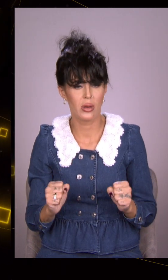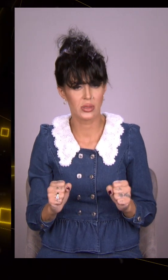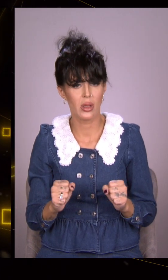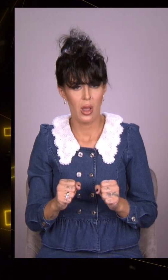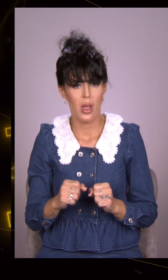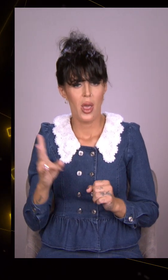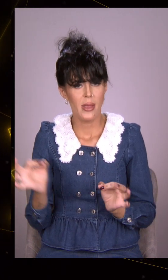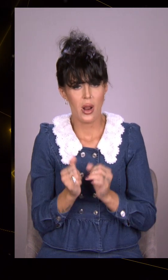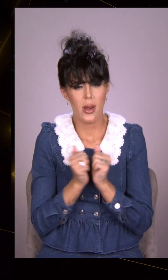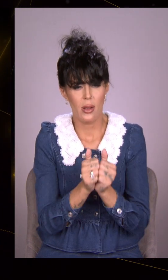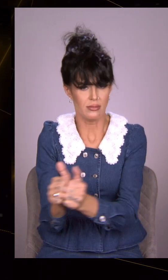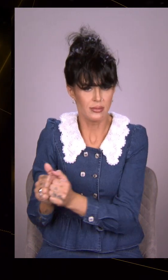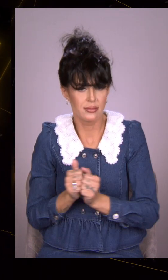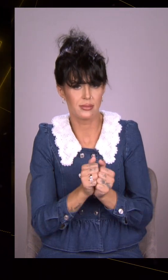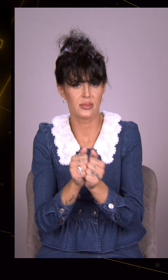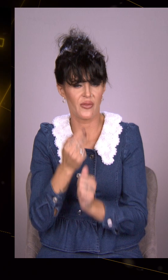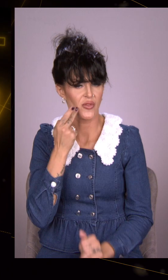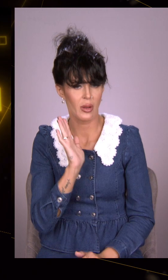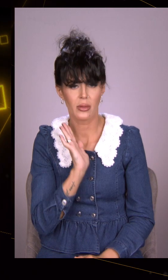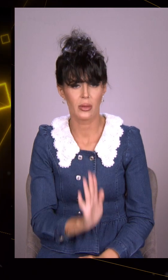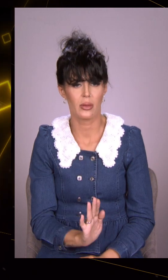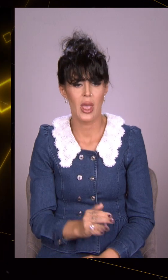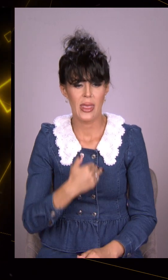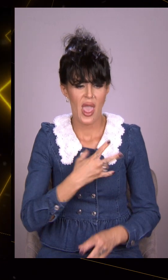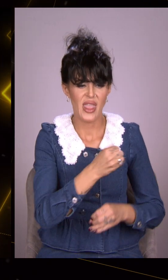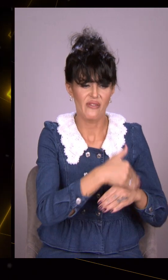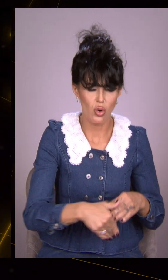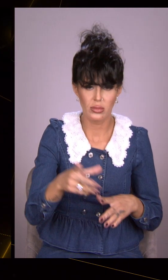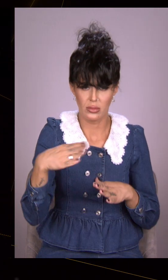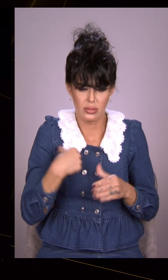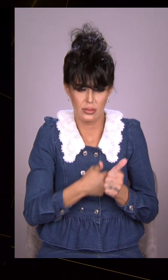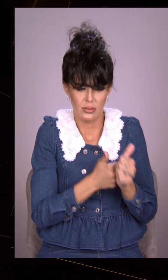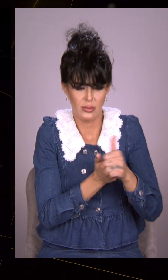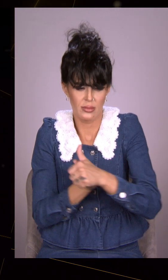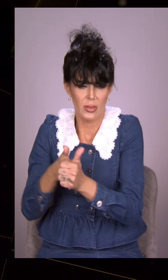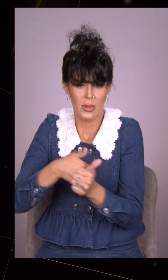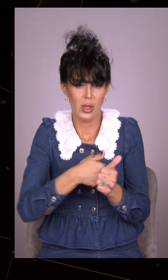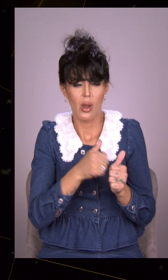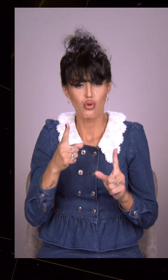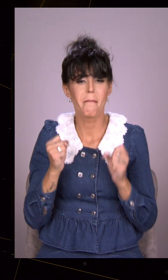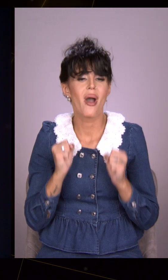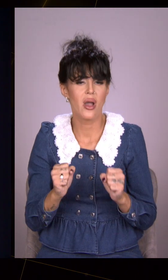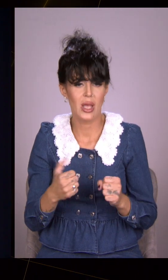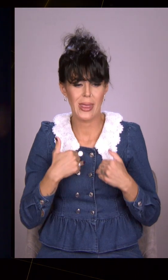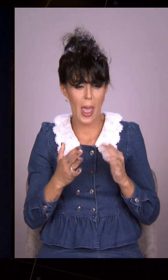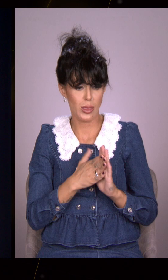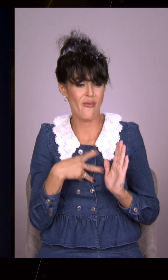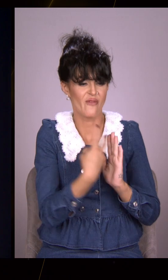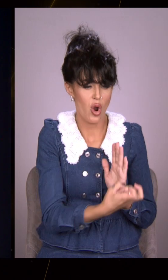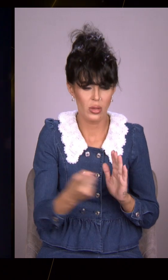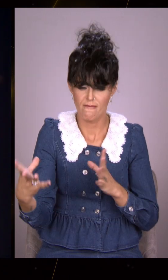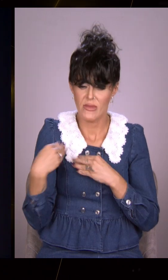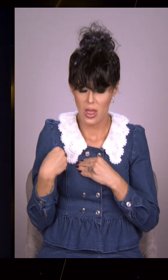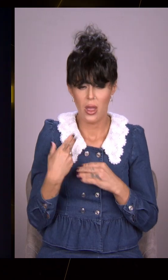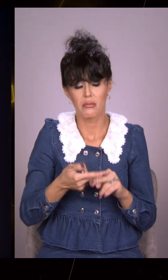шаг не відставляла мене. Я на вулицю виходила, і вона за мною йшла. Я в хату, і вона за мною. Так ми